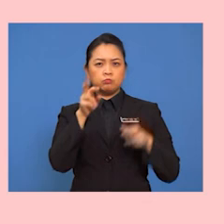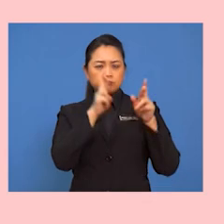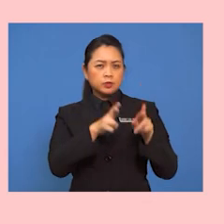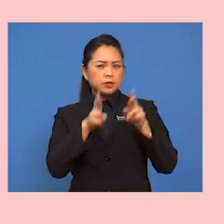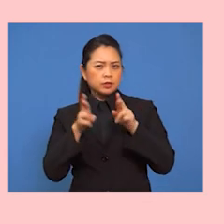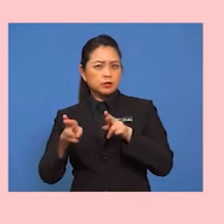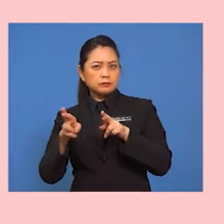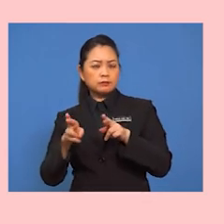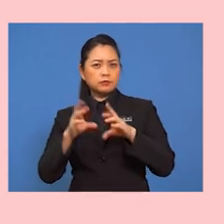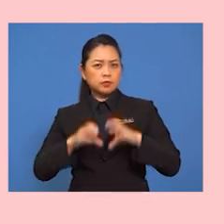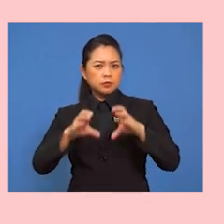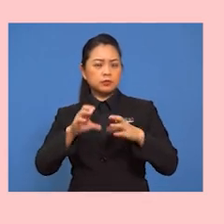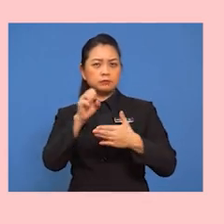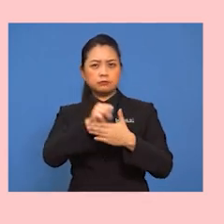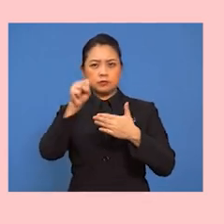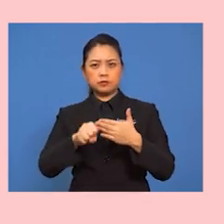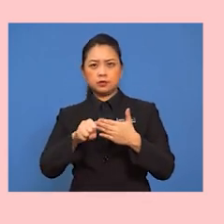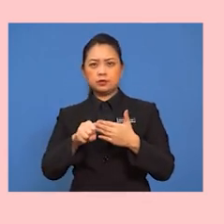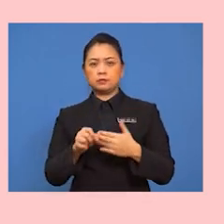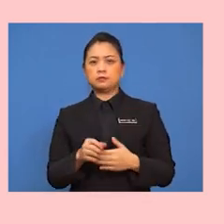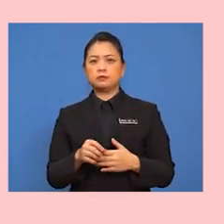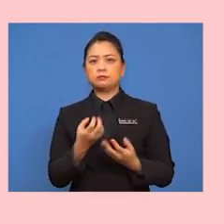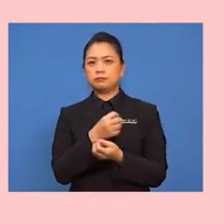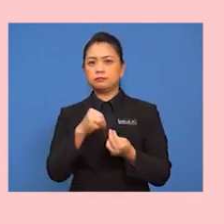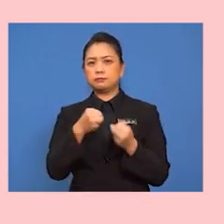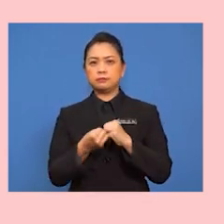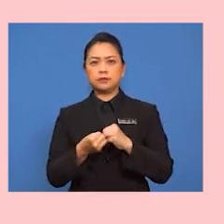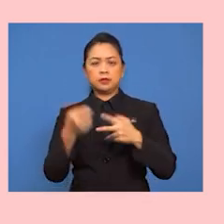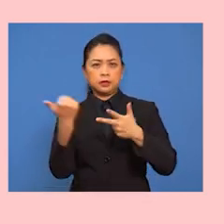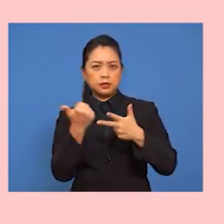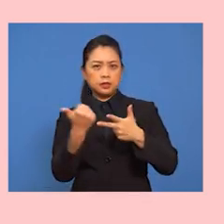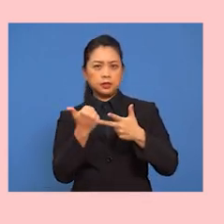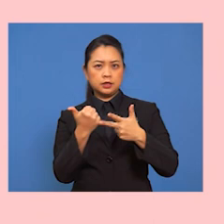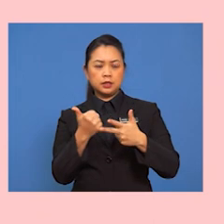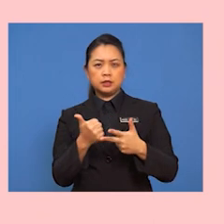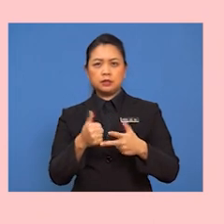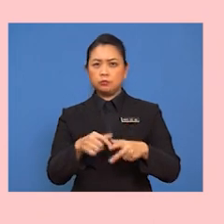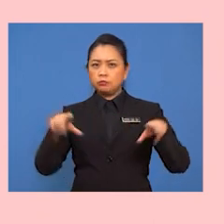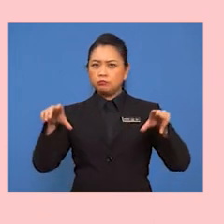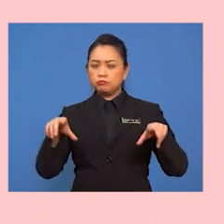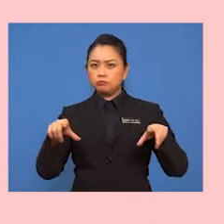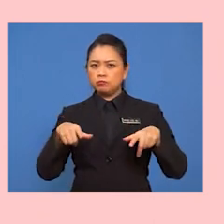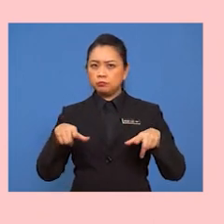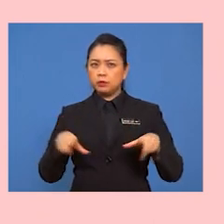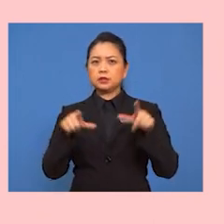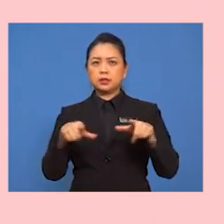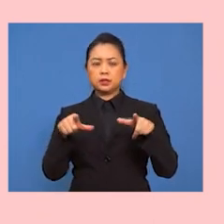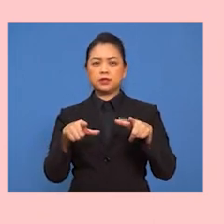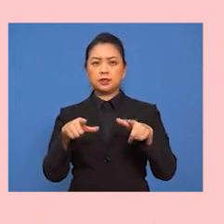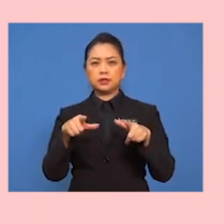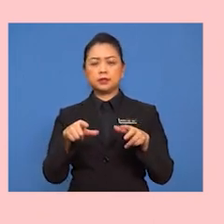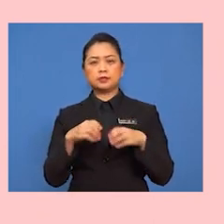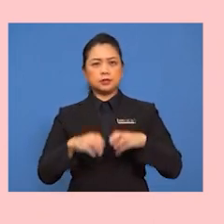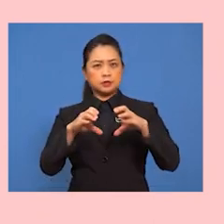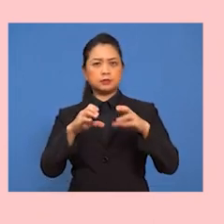merancang strategi penyelesaian masalah Ketiga, melaksanakan strategi Dan